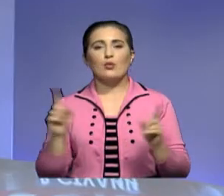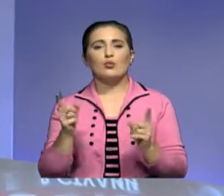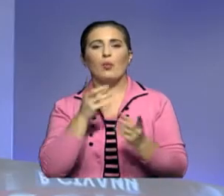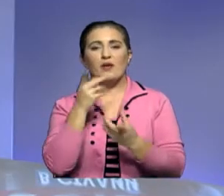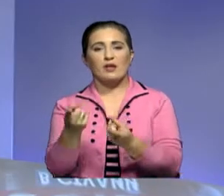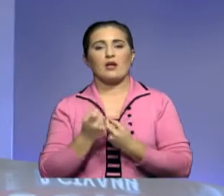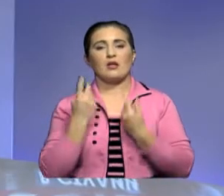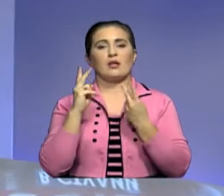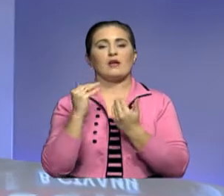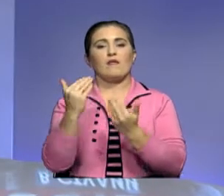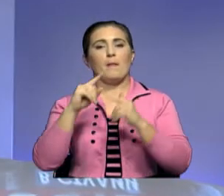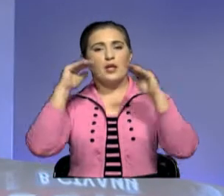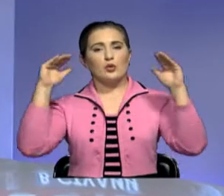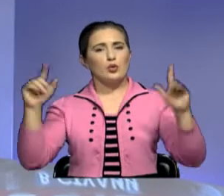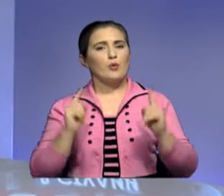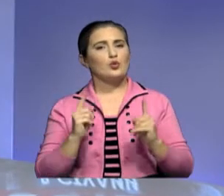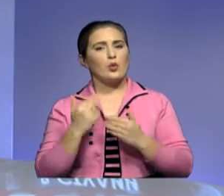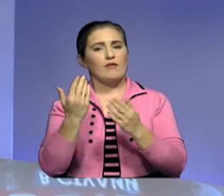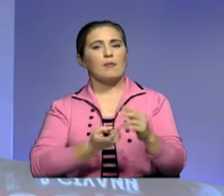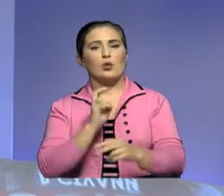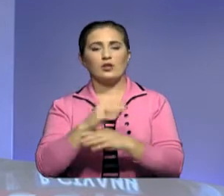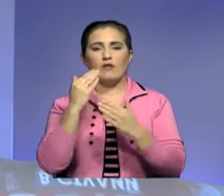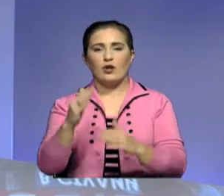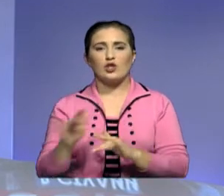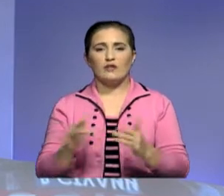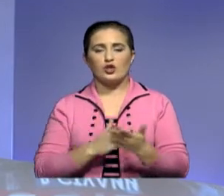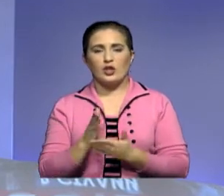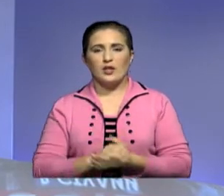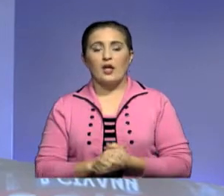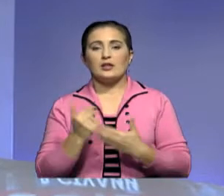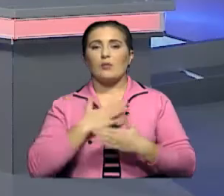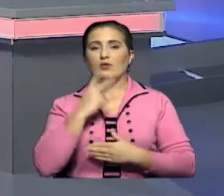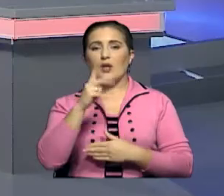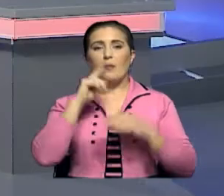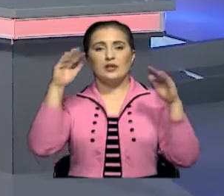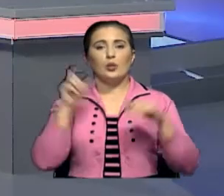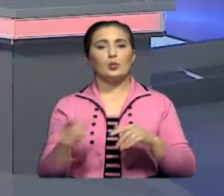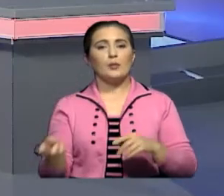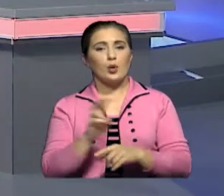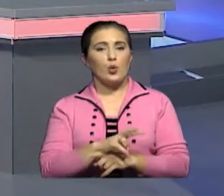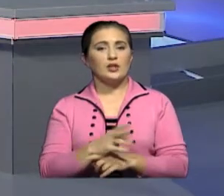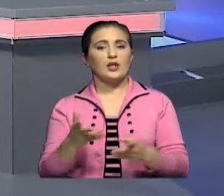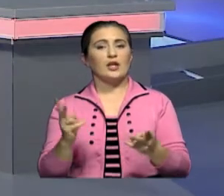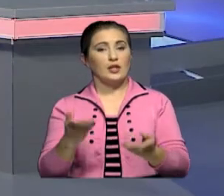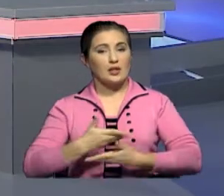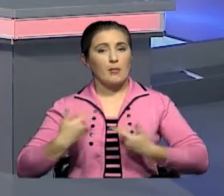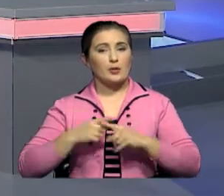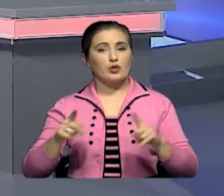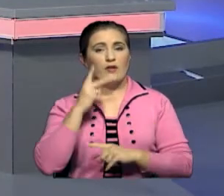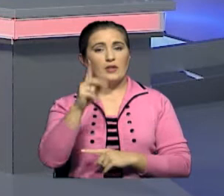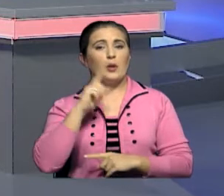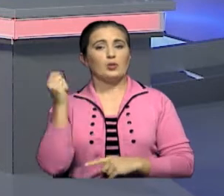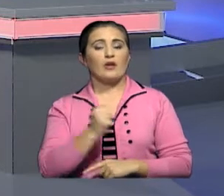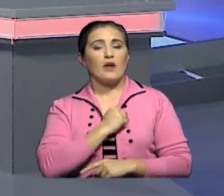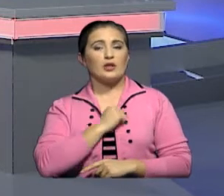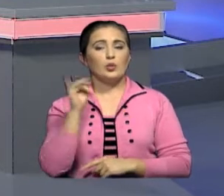молодежь почему они к вам приходят ваше движение на мой взгляд молодые люди конечно же приходит к нам потому что видят молодой гвардии